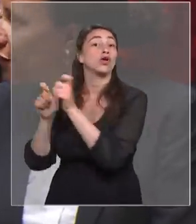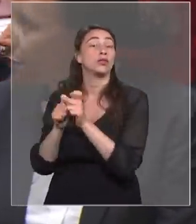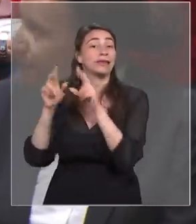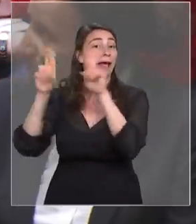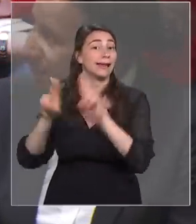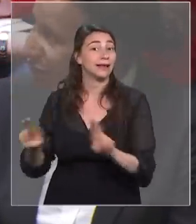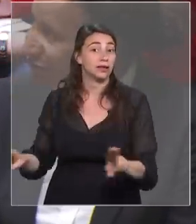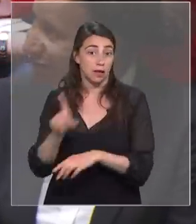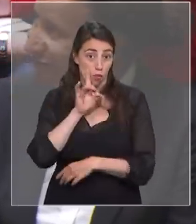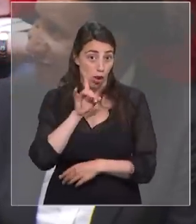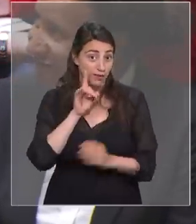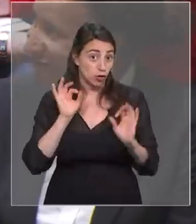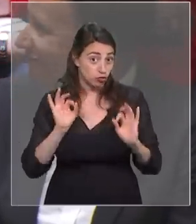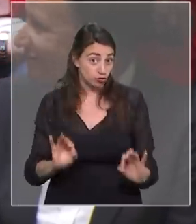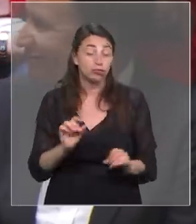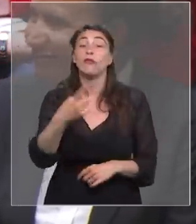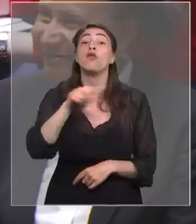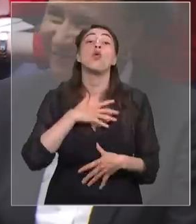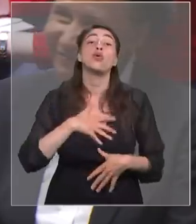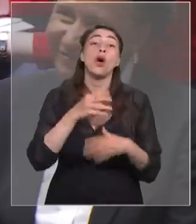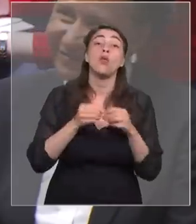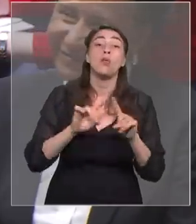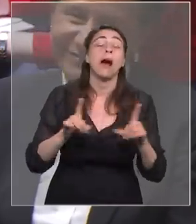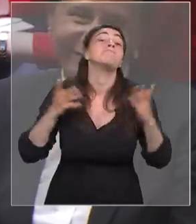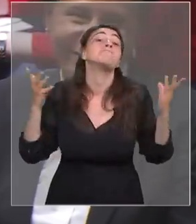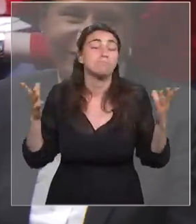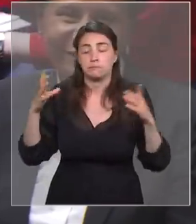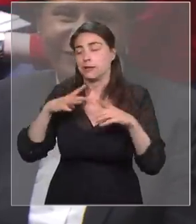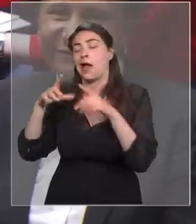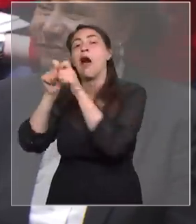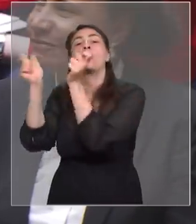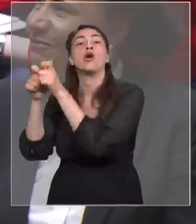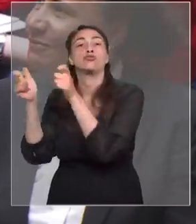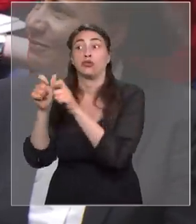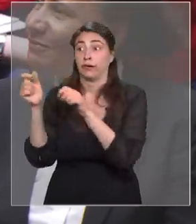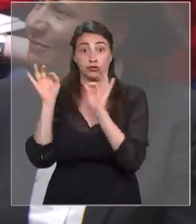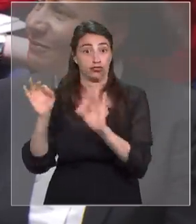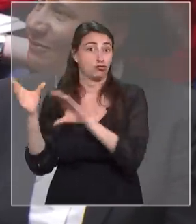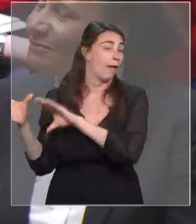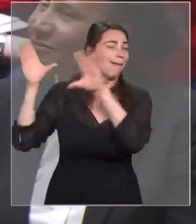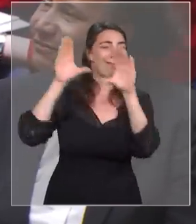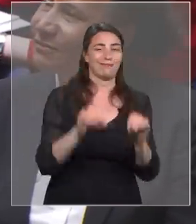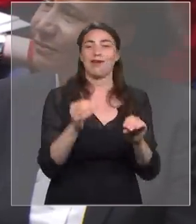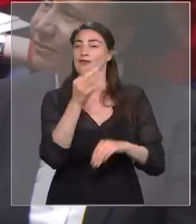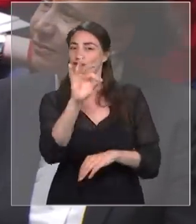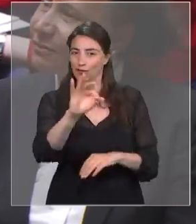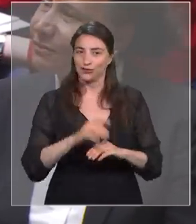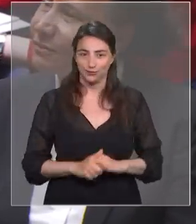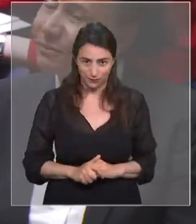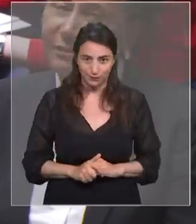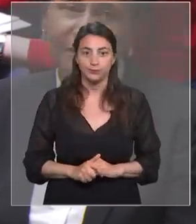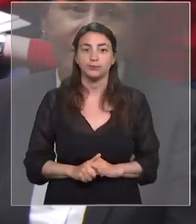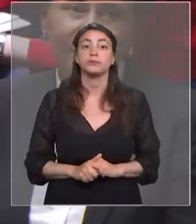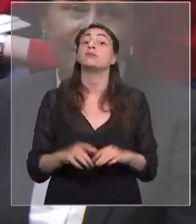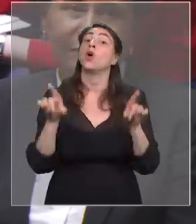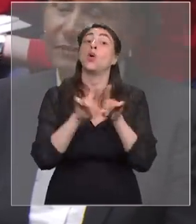vous en déplaise, de plus en plus d'entreprises, y compris internationales, choisissent le terrain France pour s'y installer. Nous l'avons fait aussi sur les